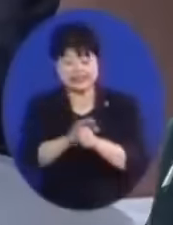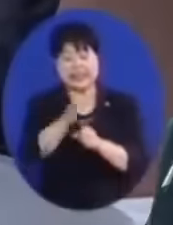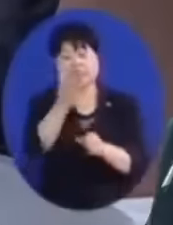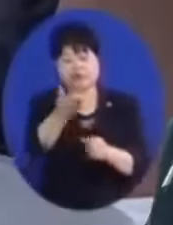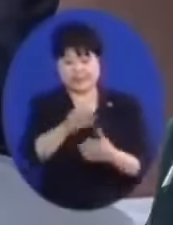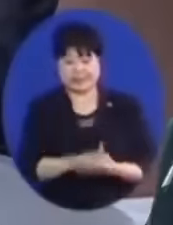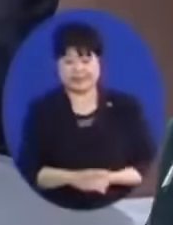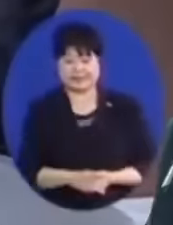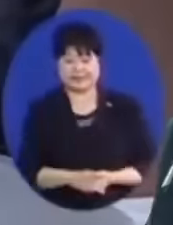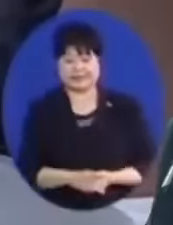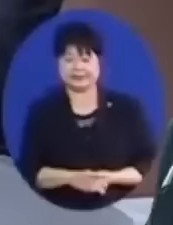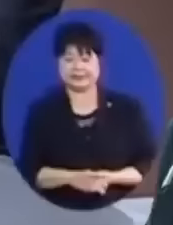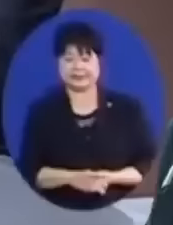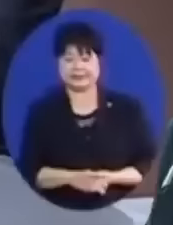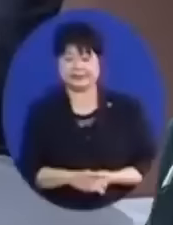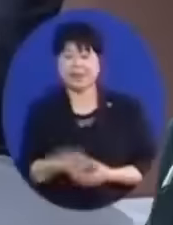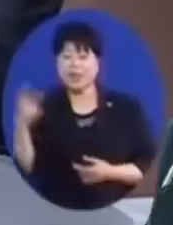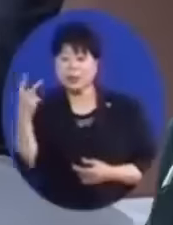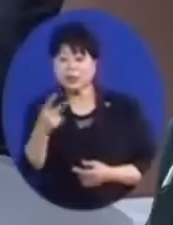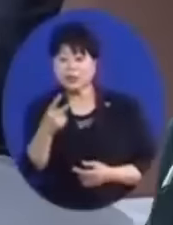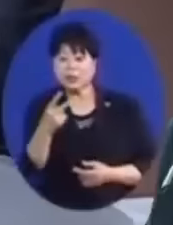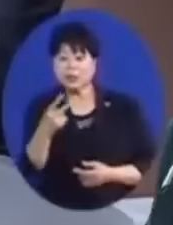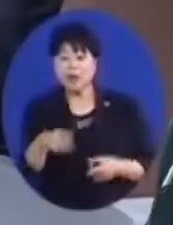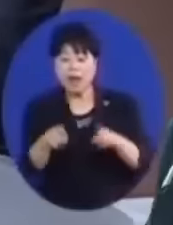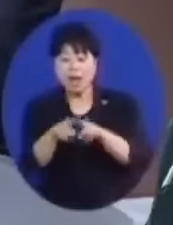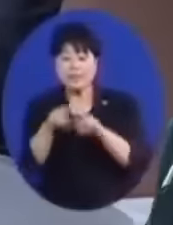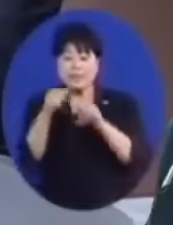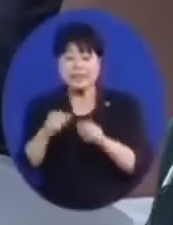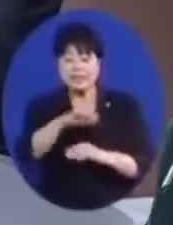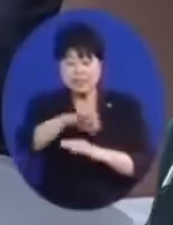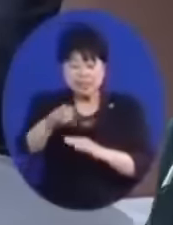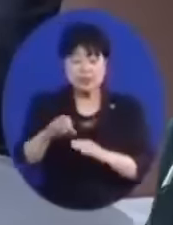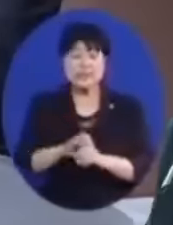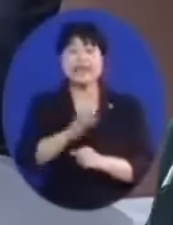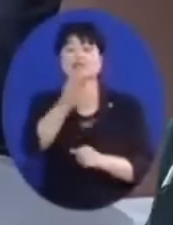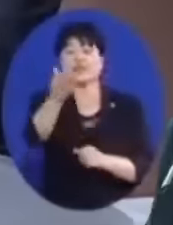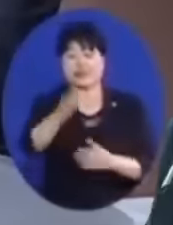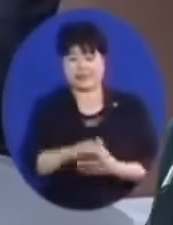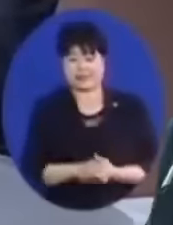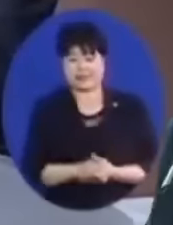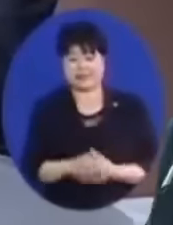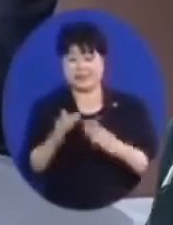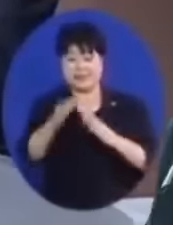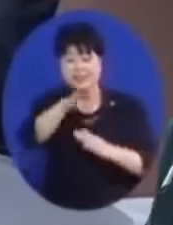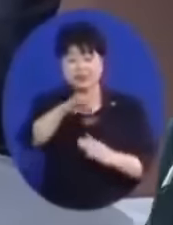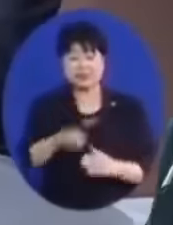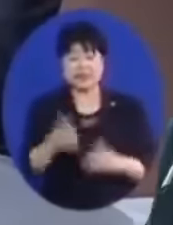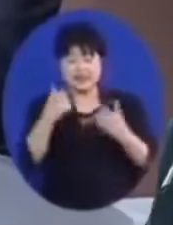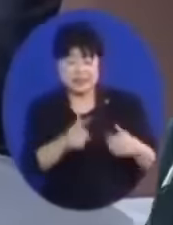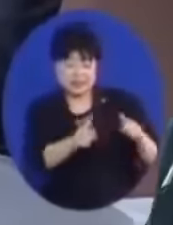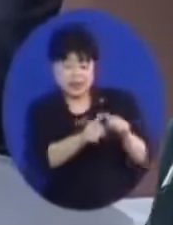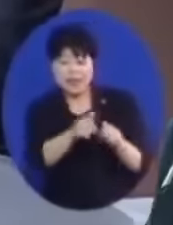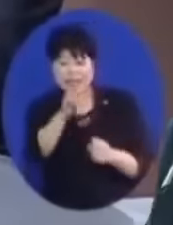것입니다. 또 그뿐 아니라 우리는 같이 사니까 이웃을 사랑해야 되는 것입니다. 이웃이 항상